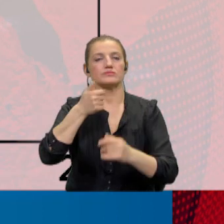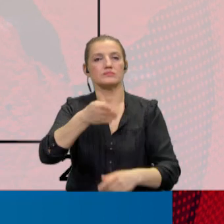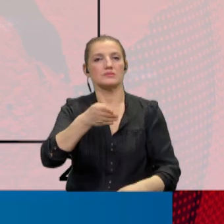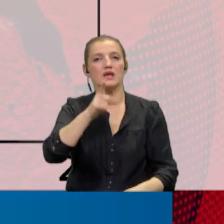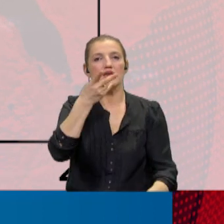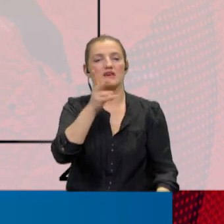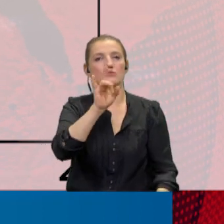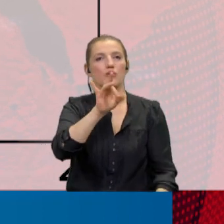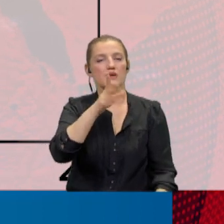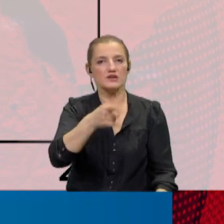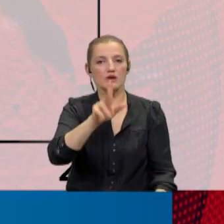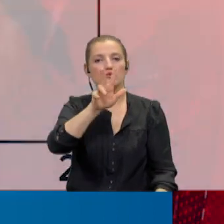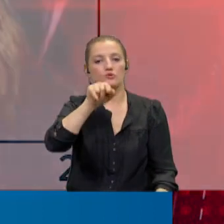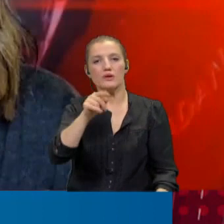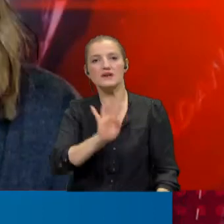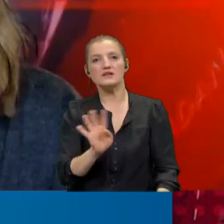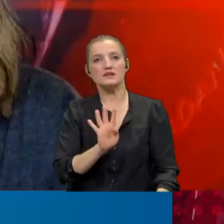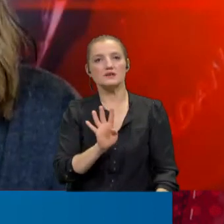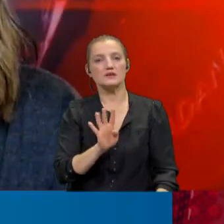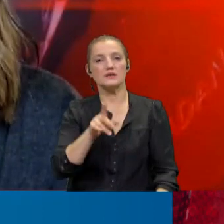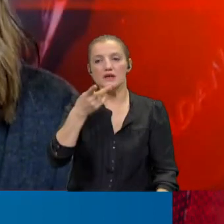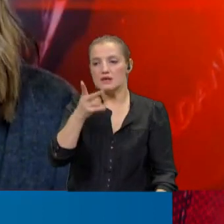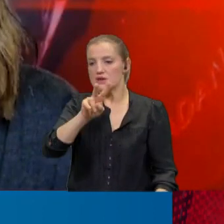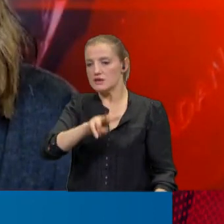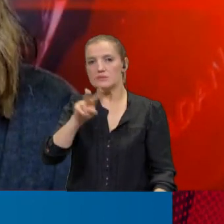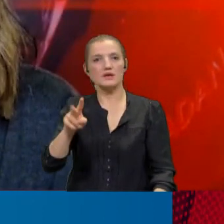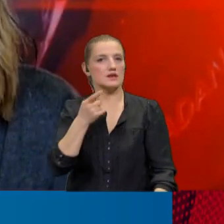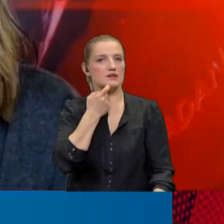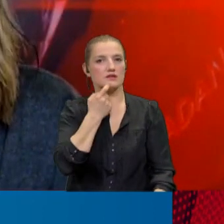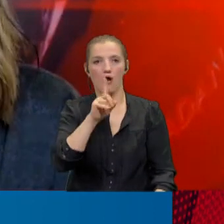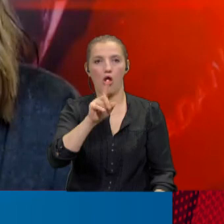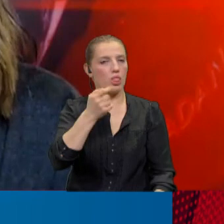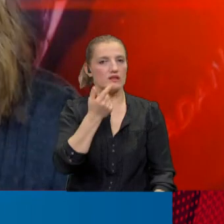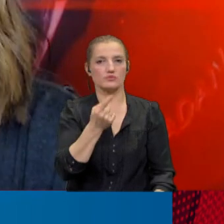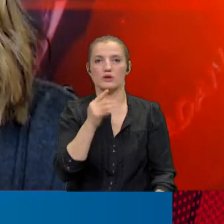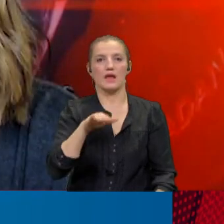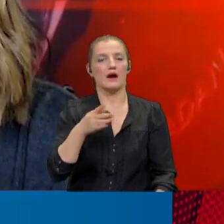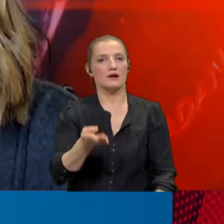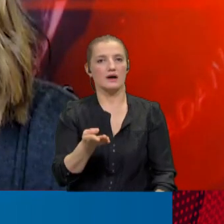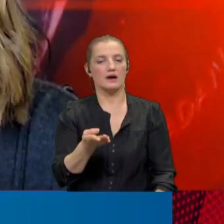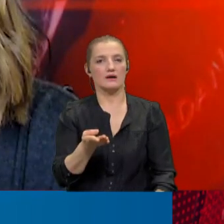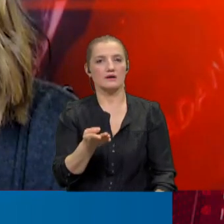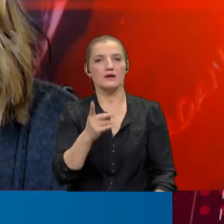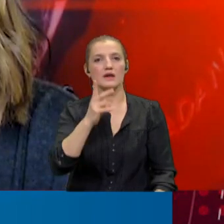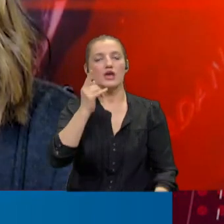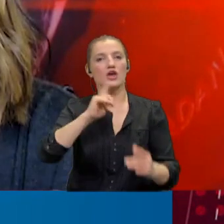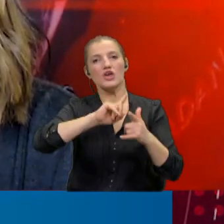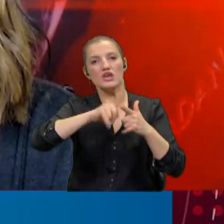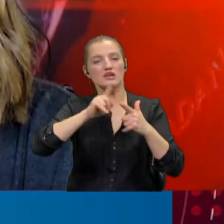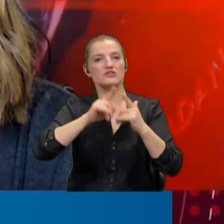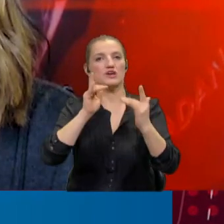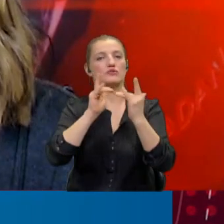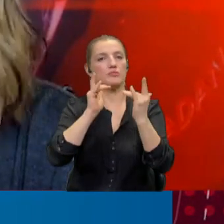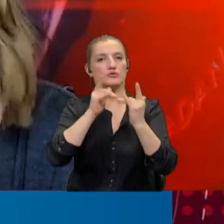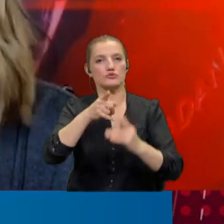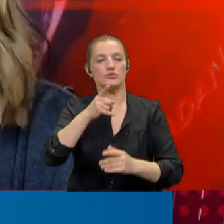yılı içerisinde 3.41 olan fiyat 2022'de 16 buçuk tür bir ilişki ikinci boğaz köprüsü